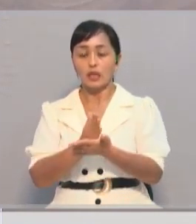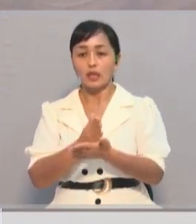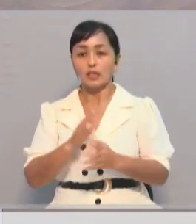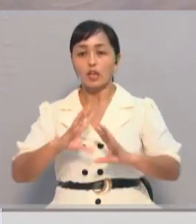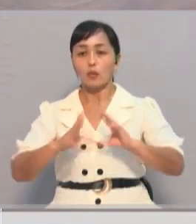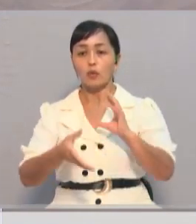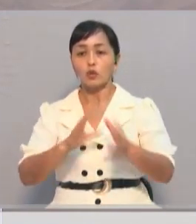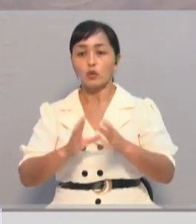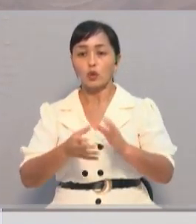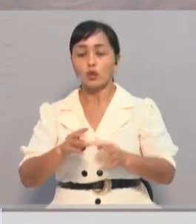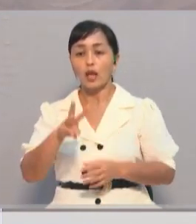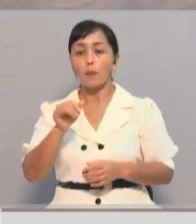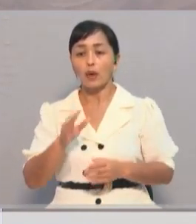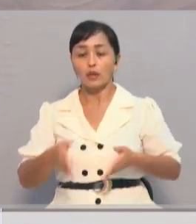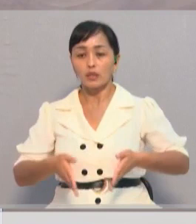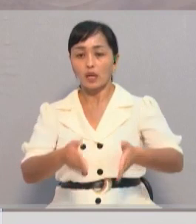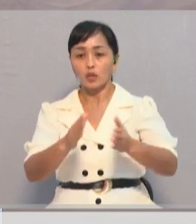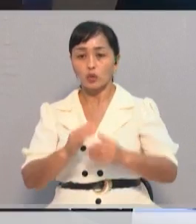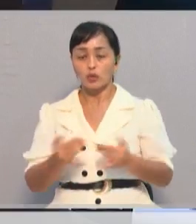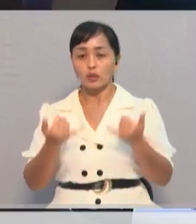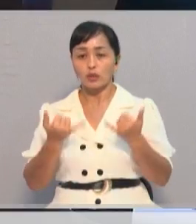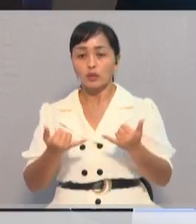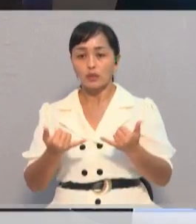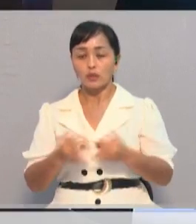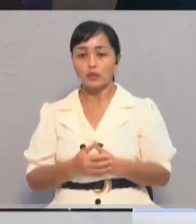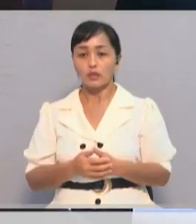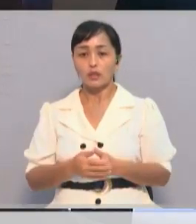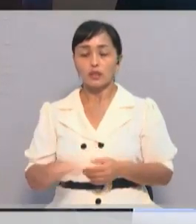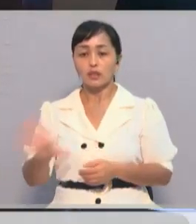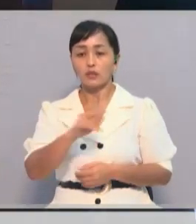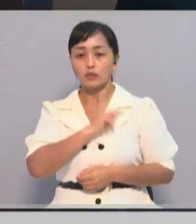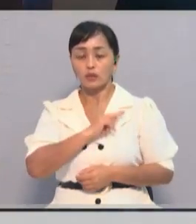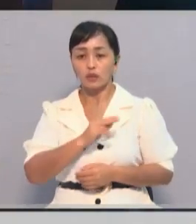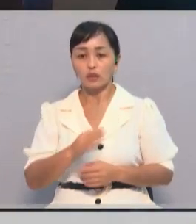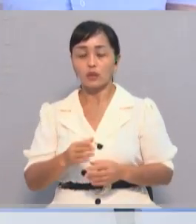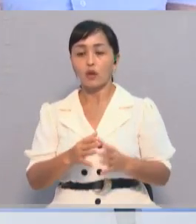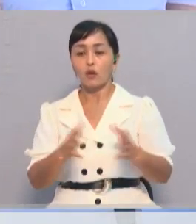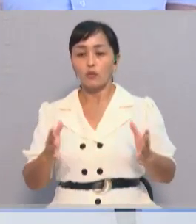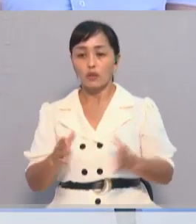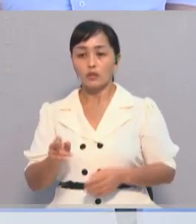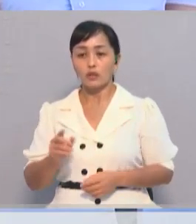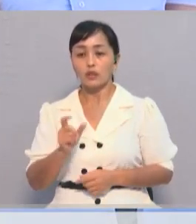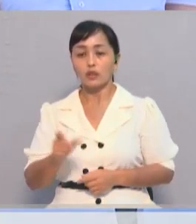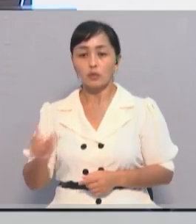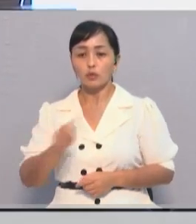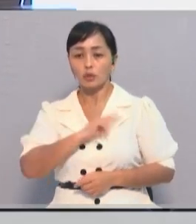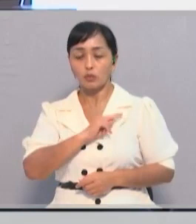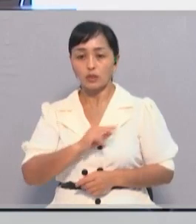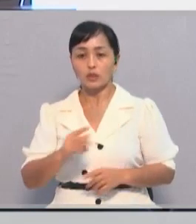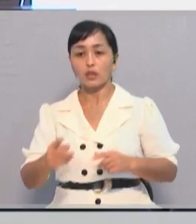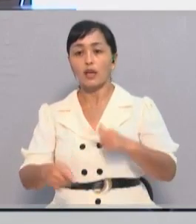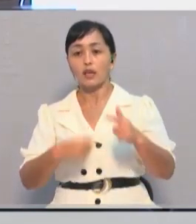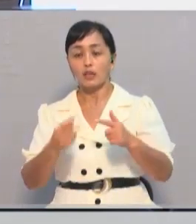Вы должны пользоваться такими возможностями, поручая провести конкретную работу по увеличению рабочих мест и привлечению инвестиций.